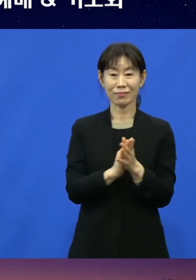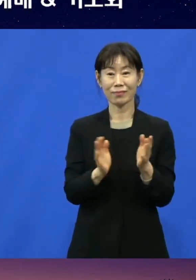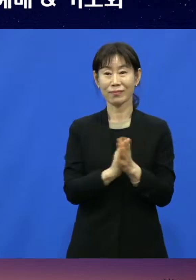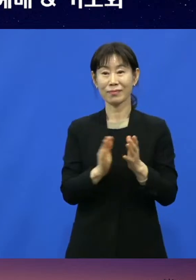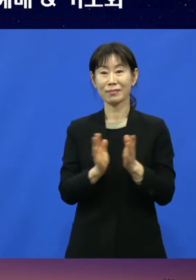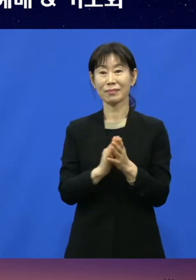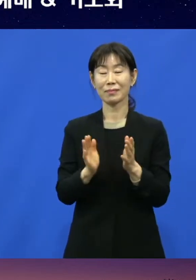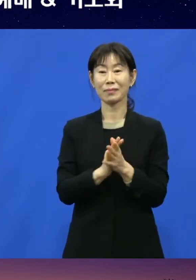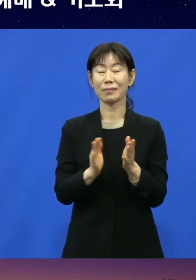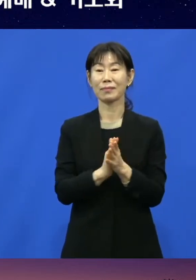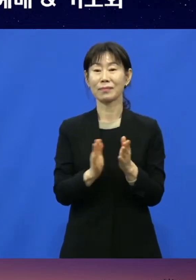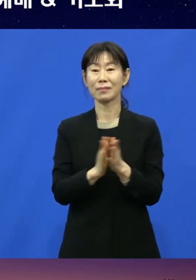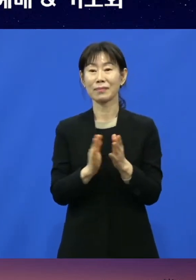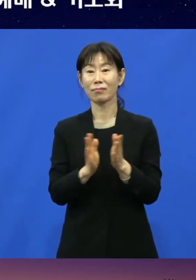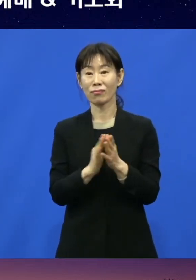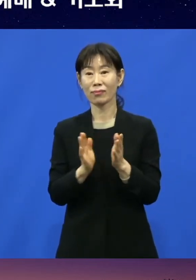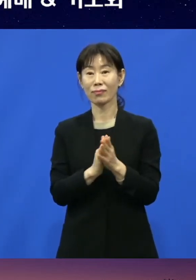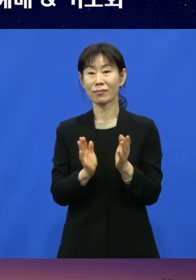오케이.